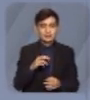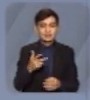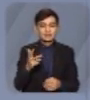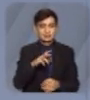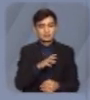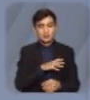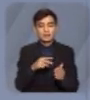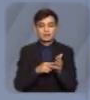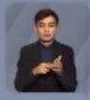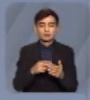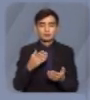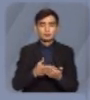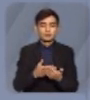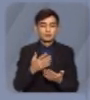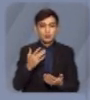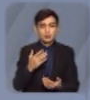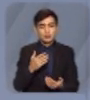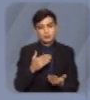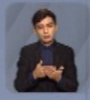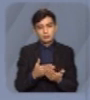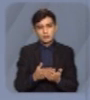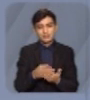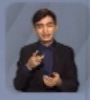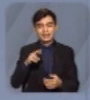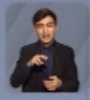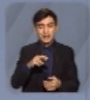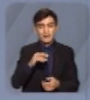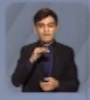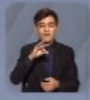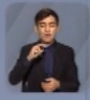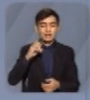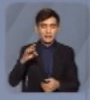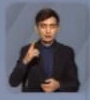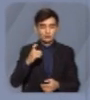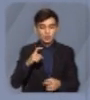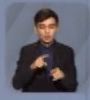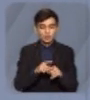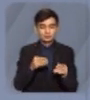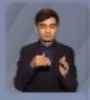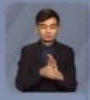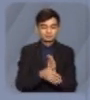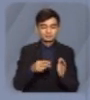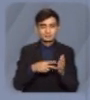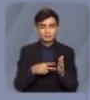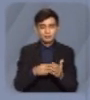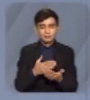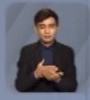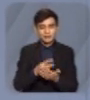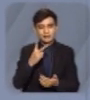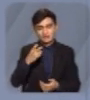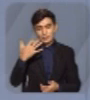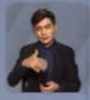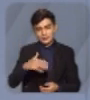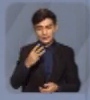сумму? Ну, что-то около, для самолета «Фокер-100» сама услуга стоит около, ну, наверное,